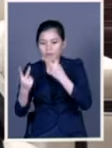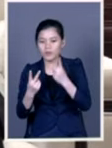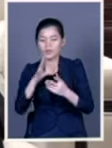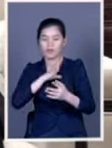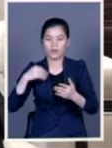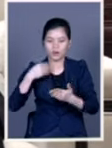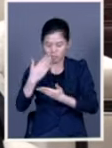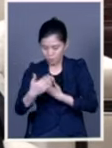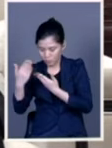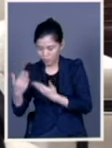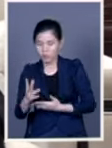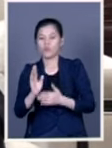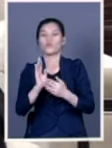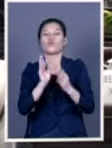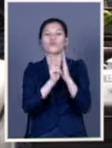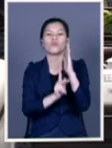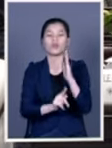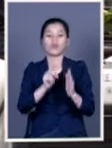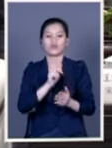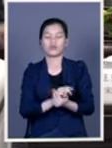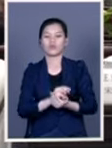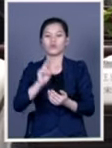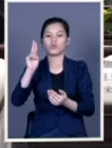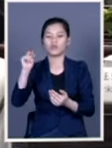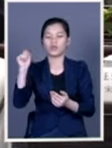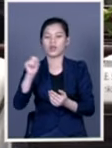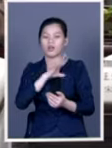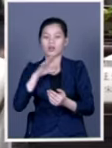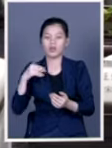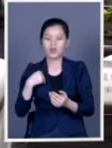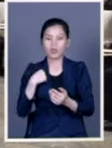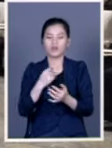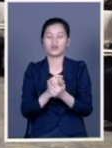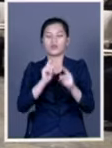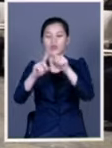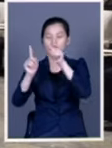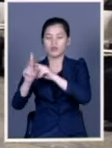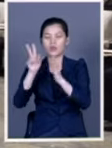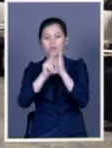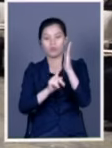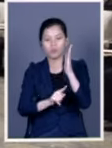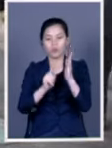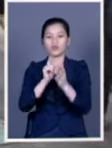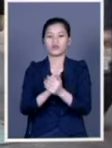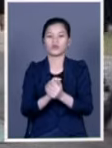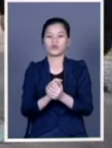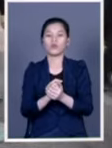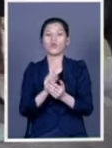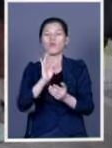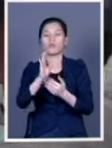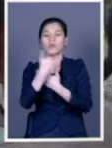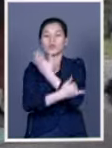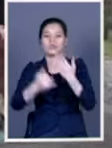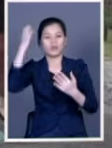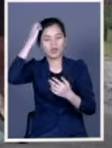ต้อนรับการนำของแขวงยูนานแขวงเจ้าเจียงและนครเซี่ยงไฮ้และเยี่ยมชมทัศนศึกษาหัวหน่วยธุรกิจจำนว